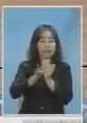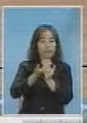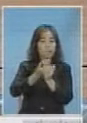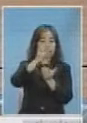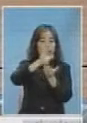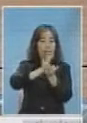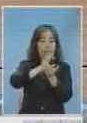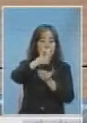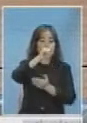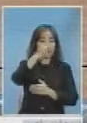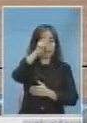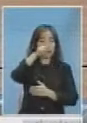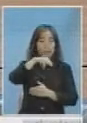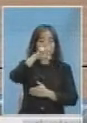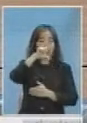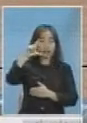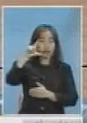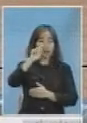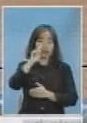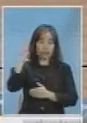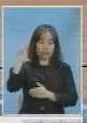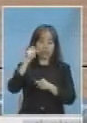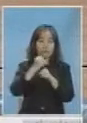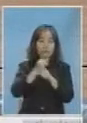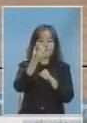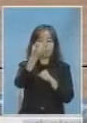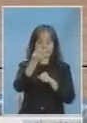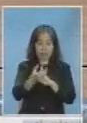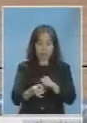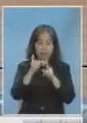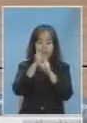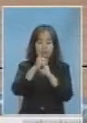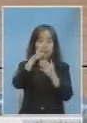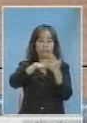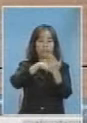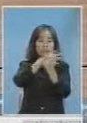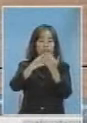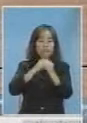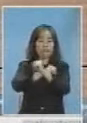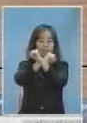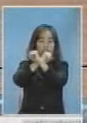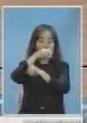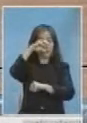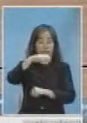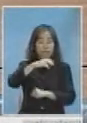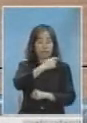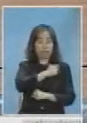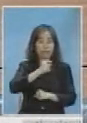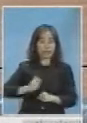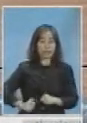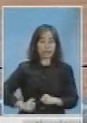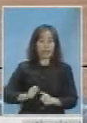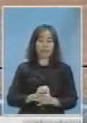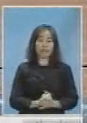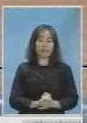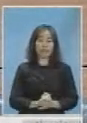กว่าล้านบาทนี้ไปทำอะไรที่ไหนในแผนงานที่ว่าด้วยการเทิดทูนพิทักษ์และรักษาสถาบันพระมห